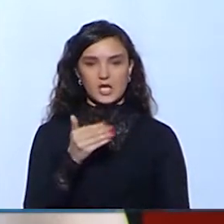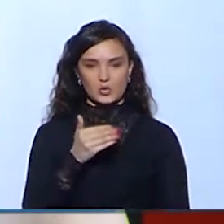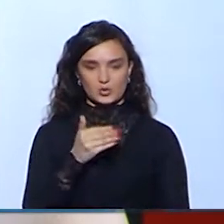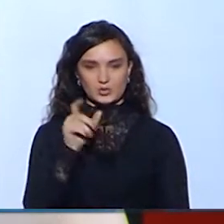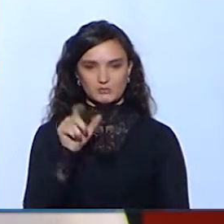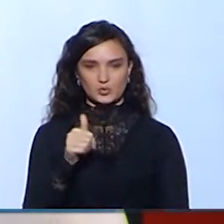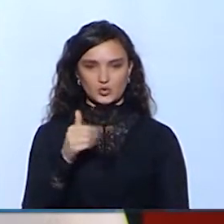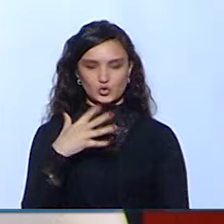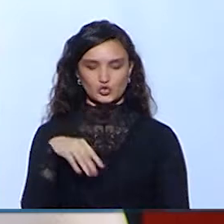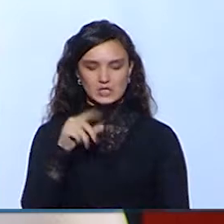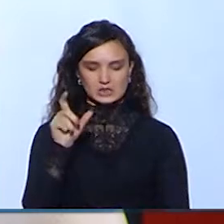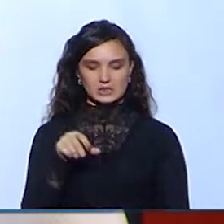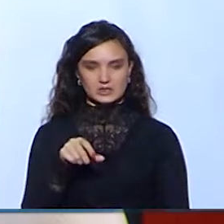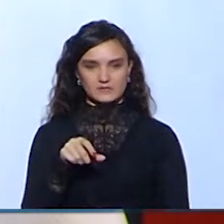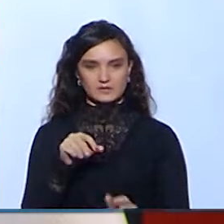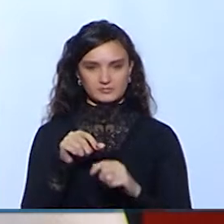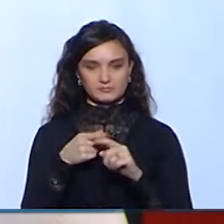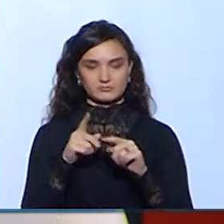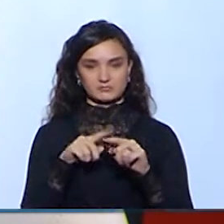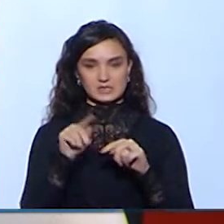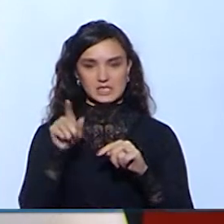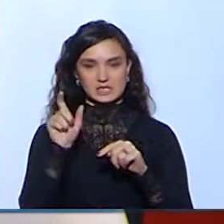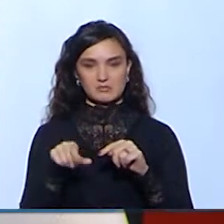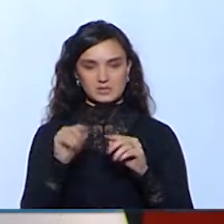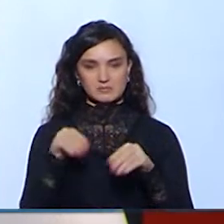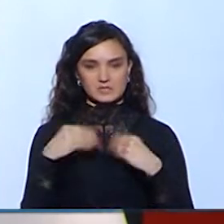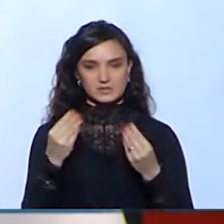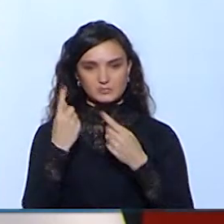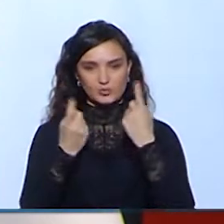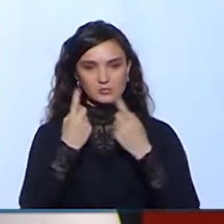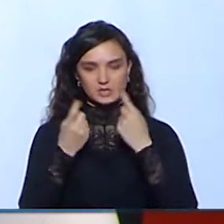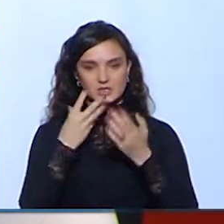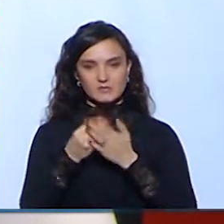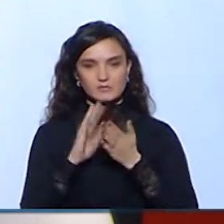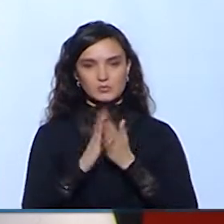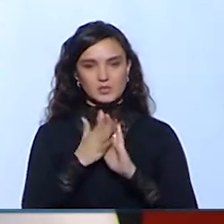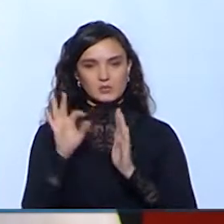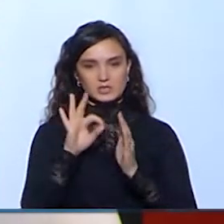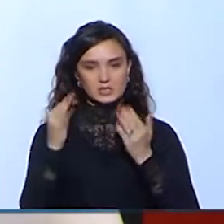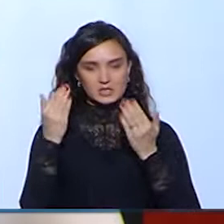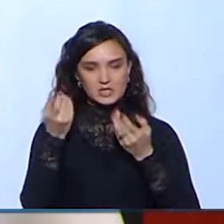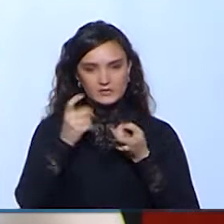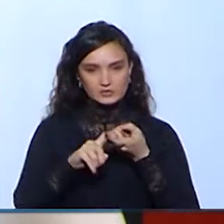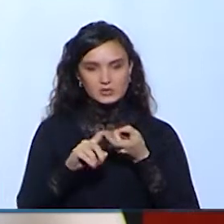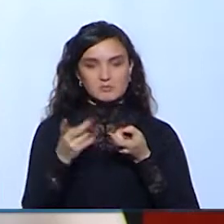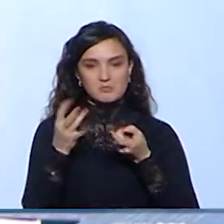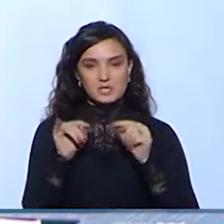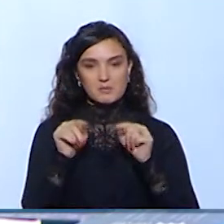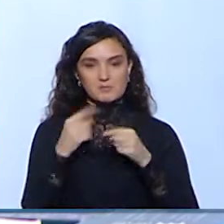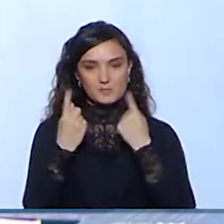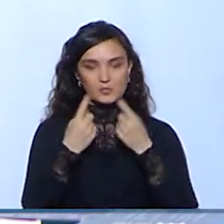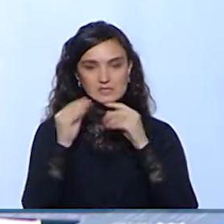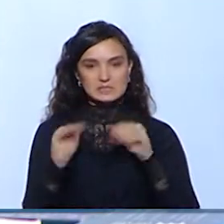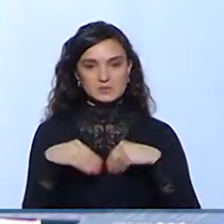ადამიანი როგორც ოჯახის წევრია ეს ადამიანი მიაწვის ინფორმაციას თავის მდგომარეობასთან დაკავშირებით, თუმცა ამ